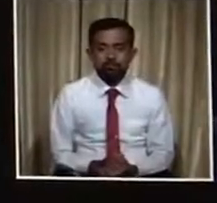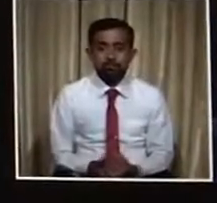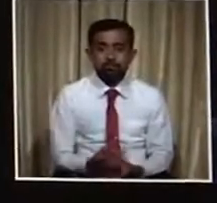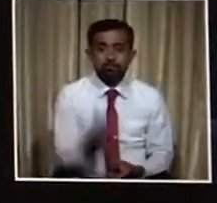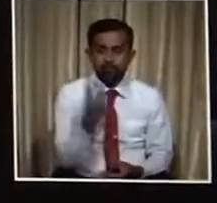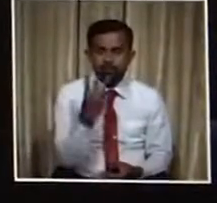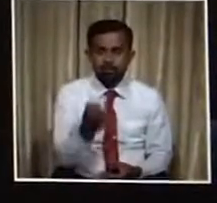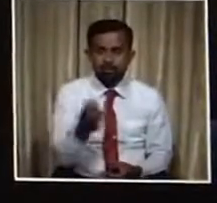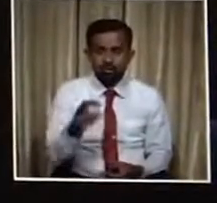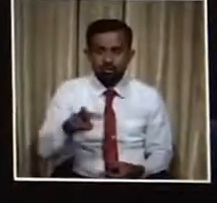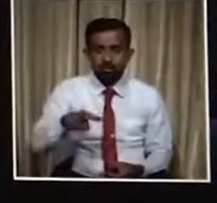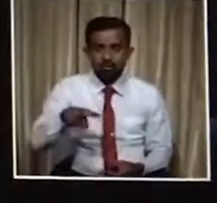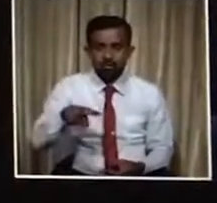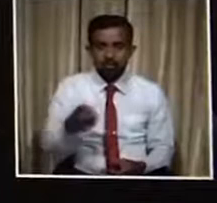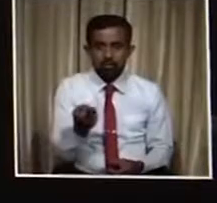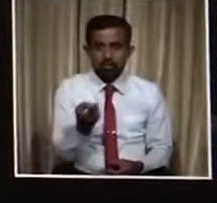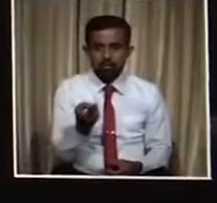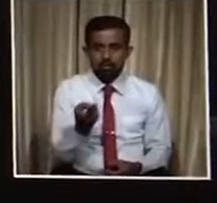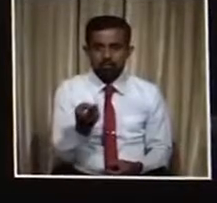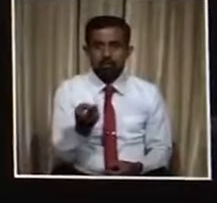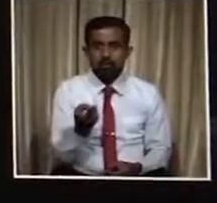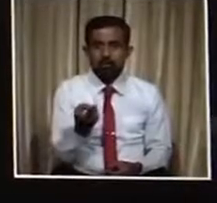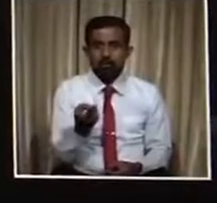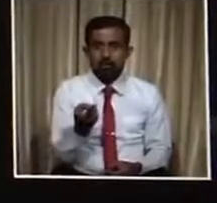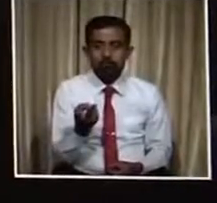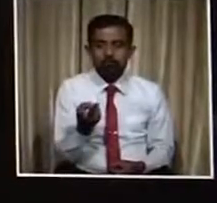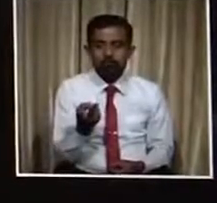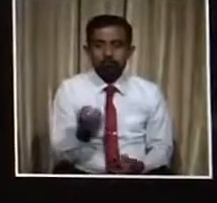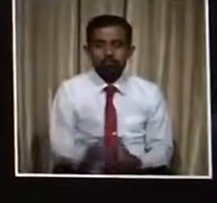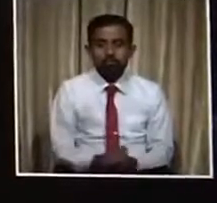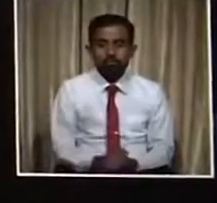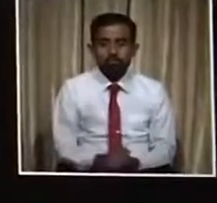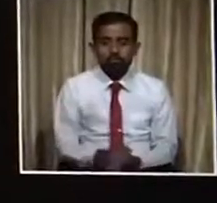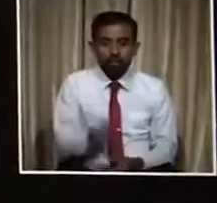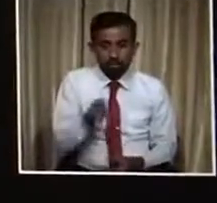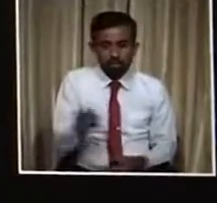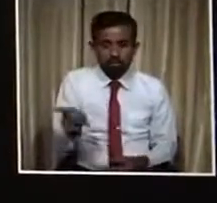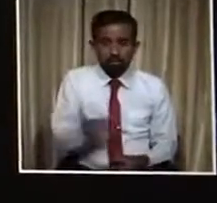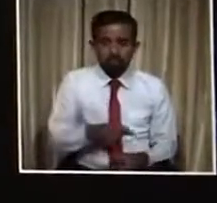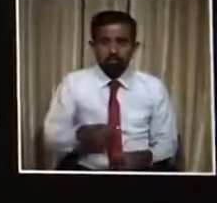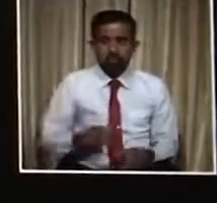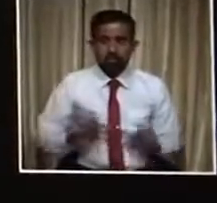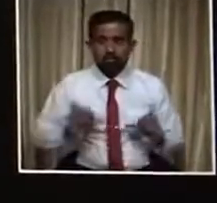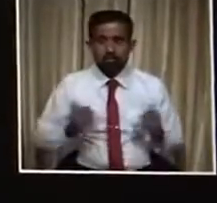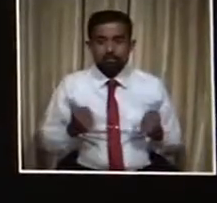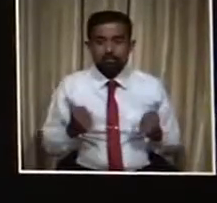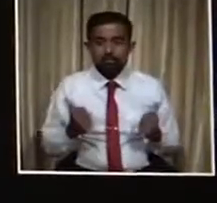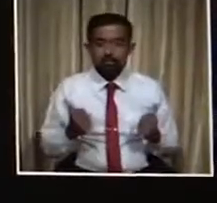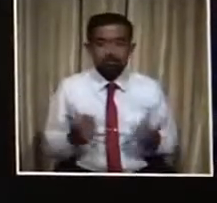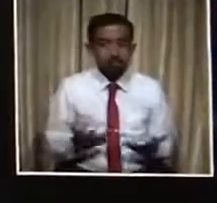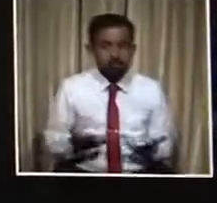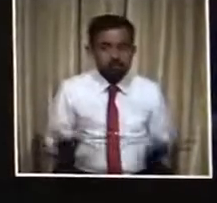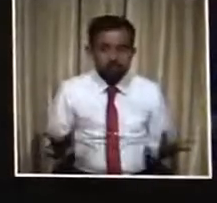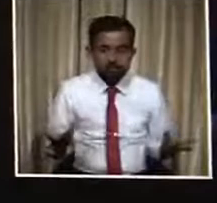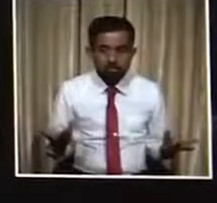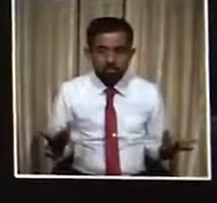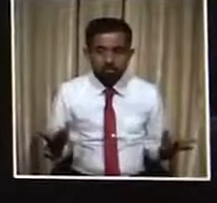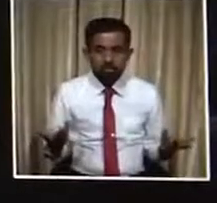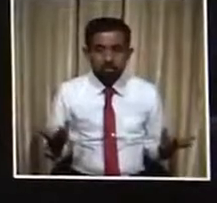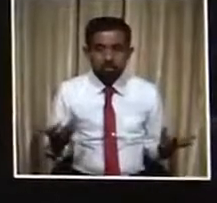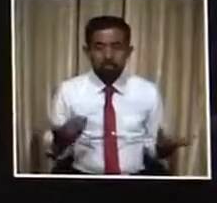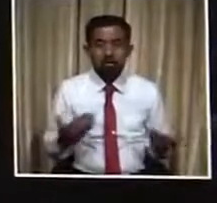3250 ரூபாய்க்கு ஒரு நாள் வாழ்க்கை செலவு இந்த சபைகளுக்கு எந்த மந்திரிமாருக்கு வாழ முடியாது, எந்த பாராளுமன்ற உறுப்பினர் வாழ முடியாது. ஆகவே என்னுடைய தொப்புள்படி உறவுகள் மலையக